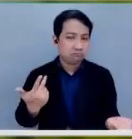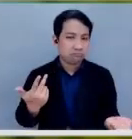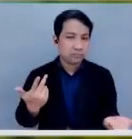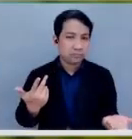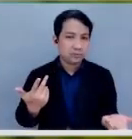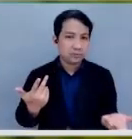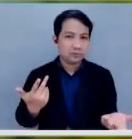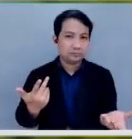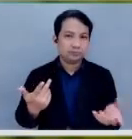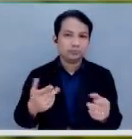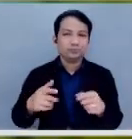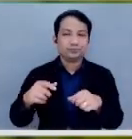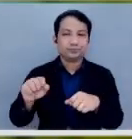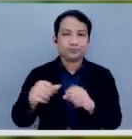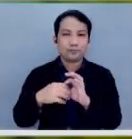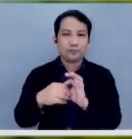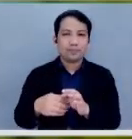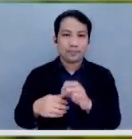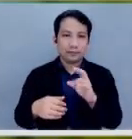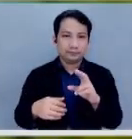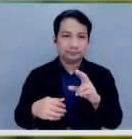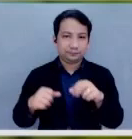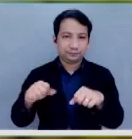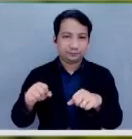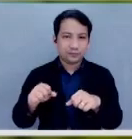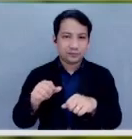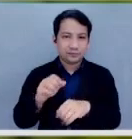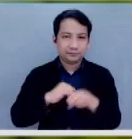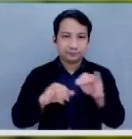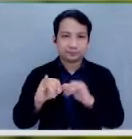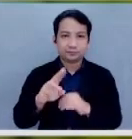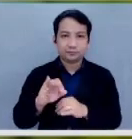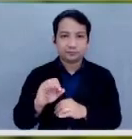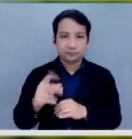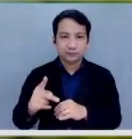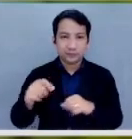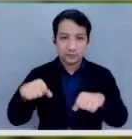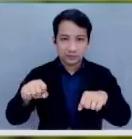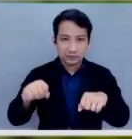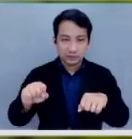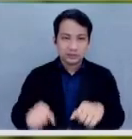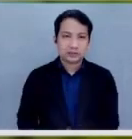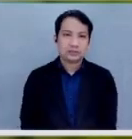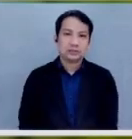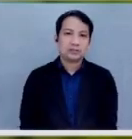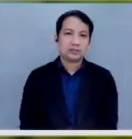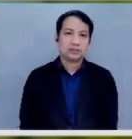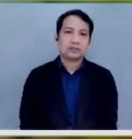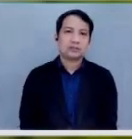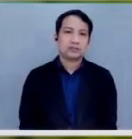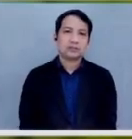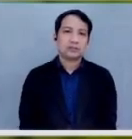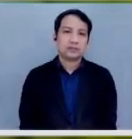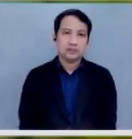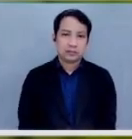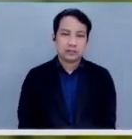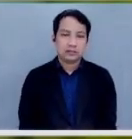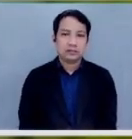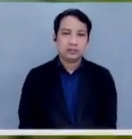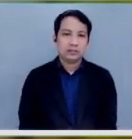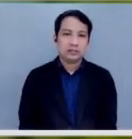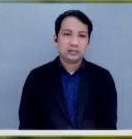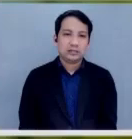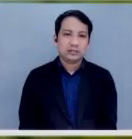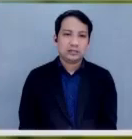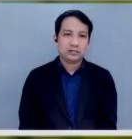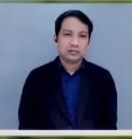boots yan. Riding boots? Yes. So, riding kasi yan ano? Yes. Sa motor? Motor, yan. Mga motor. Pwede sa mga heavy duty. Ito, more